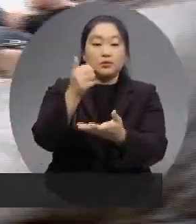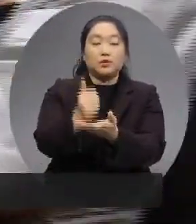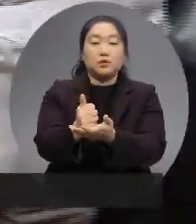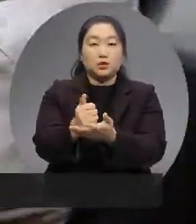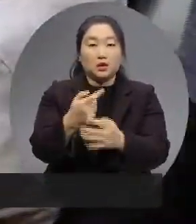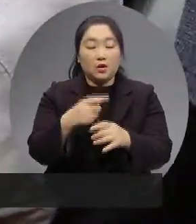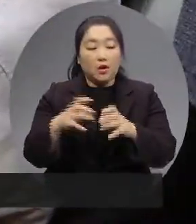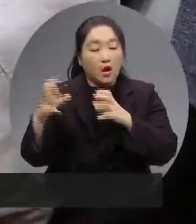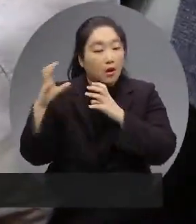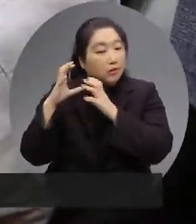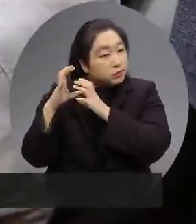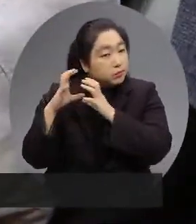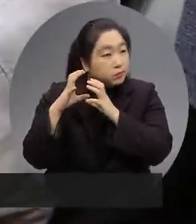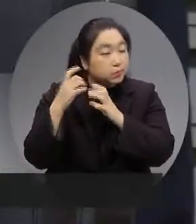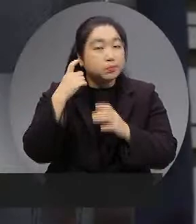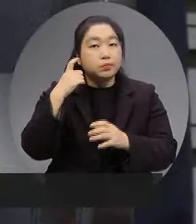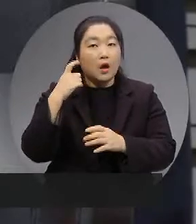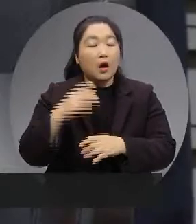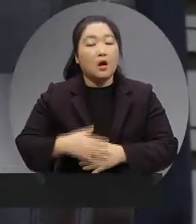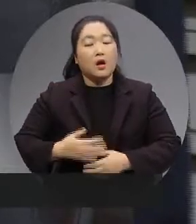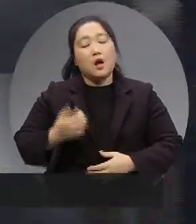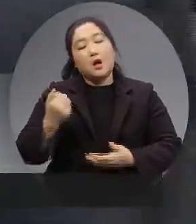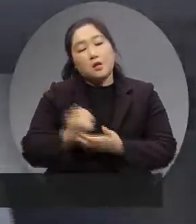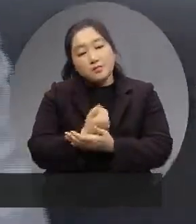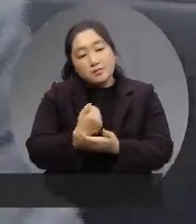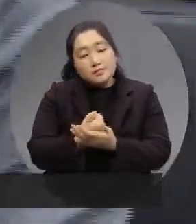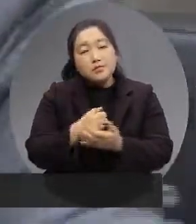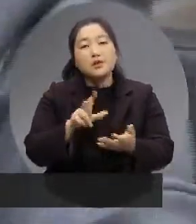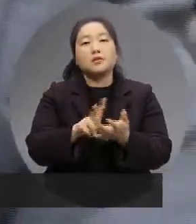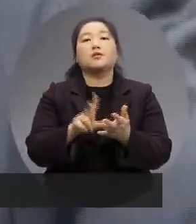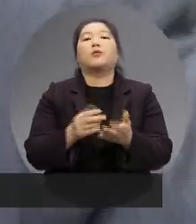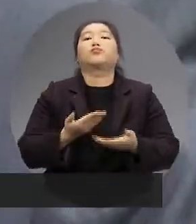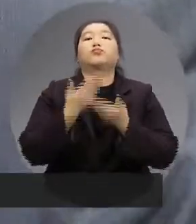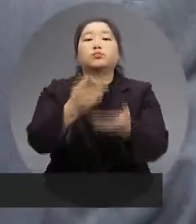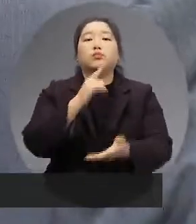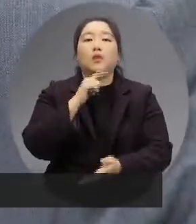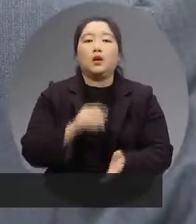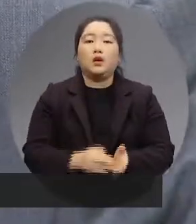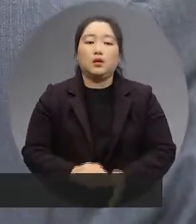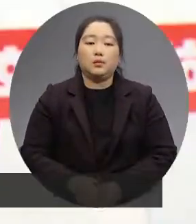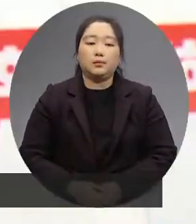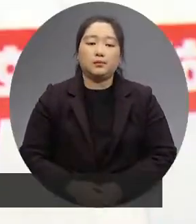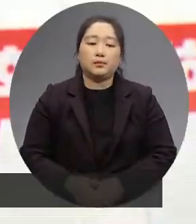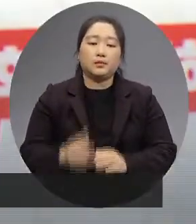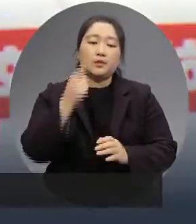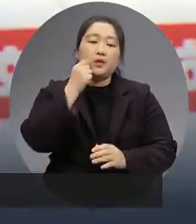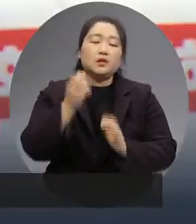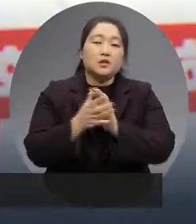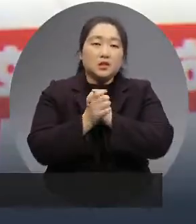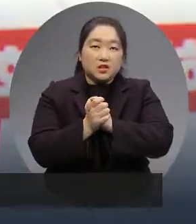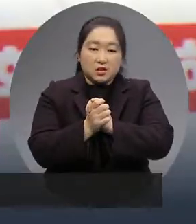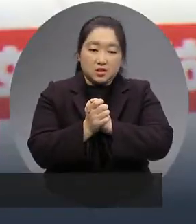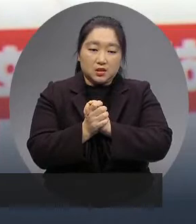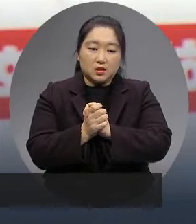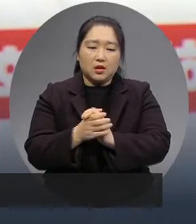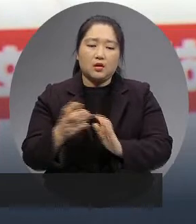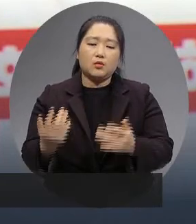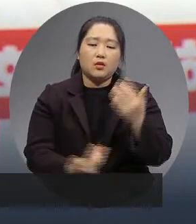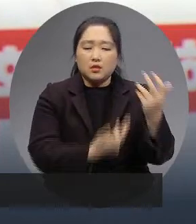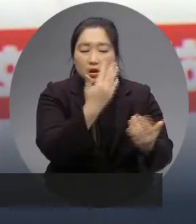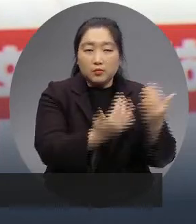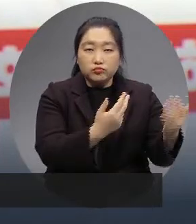대한 들끓는 여론을 들어 참담한 심정으로 자료를 냈다고 밝혔습니다. 친일 발언부터 시작해서 이제 산불